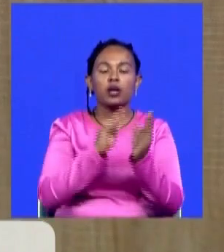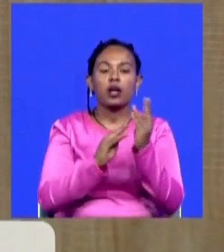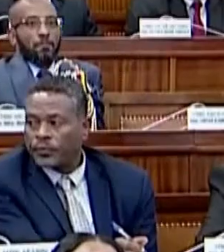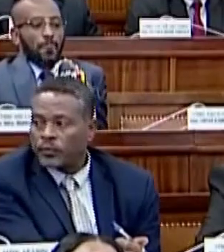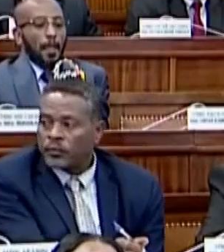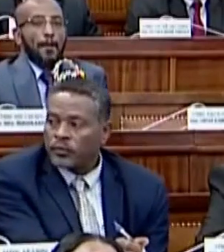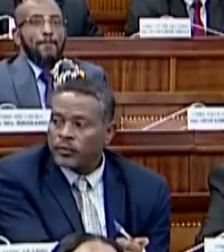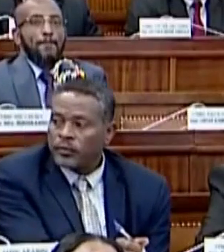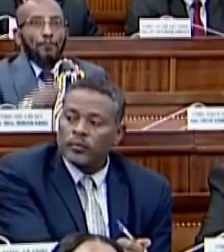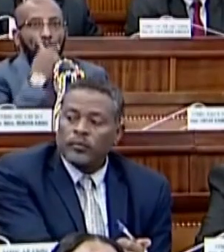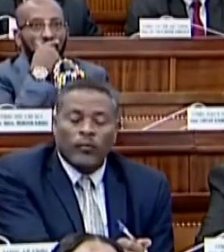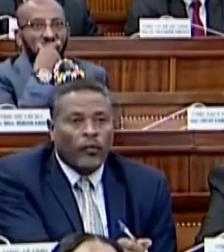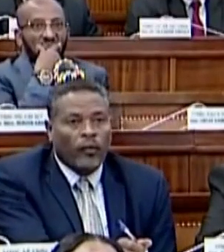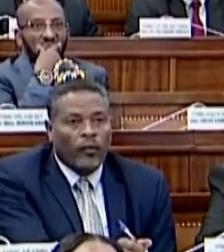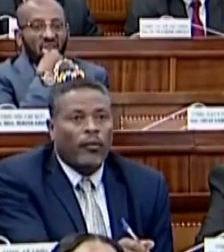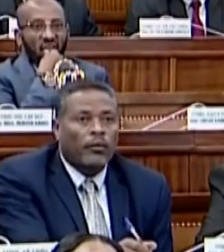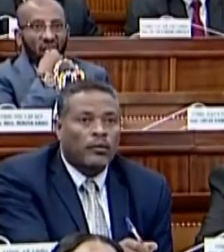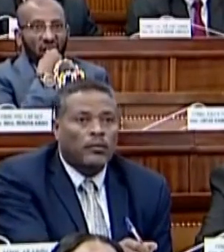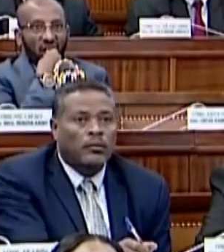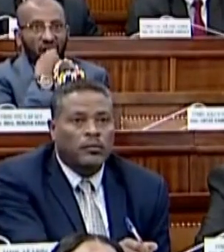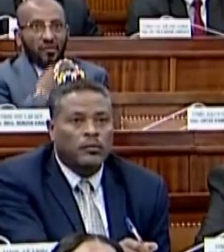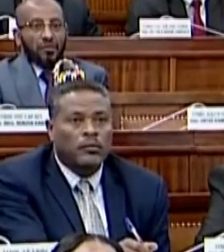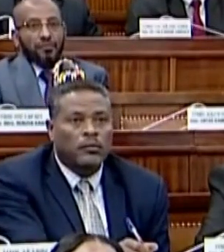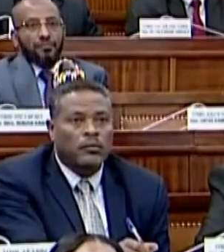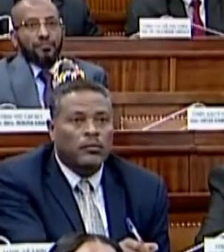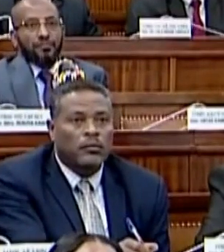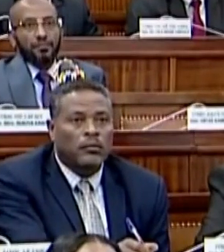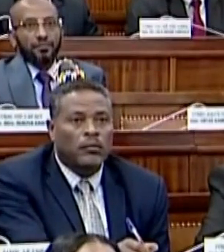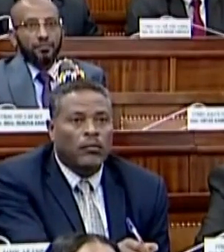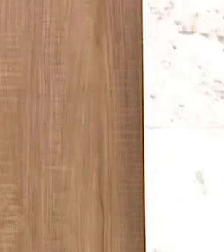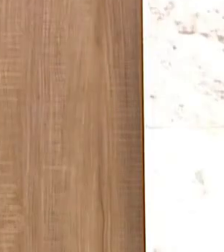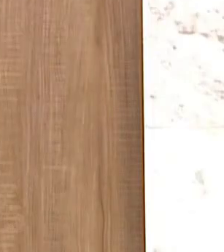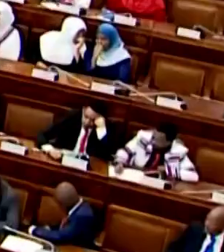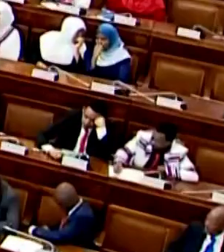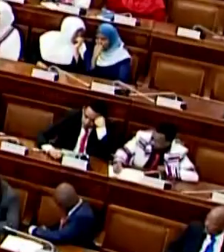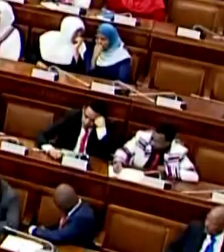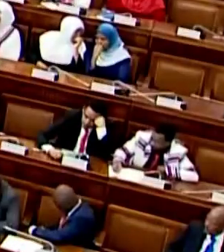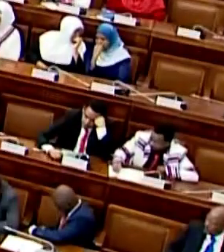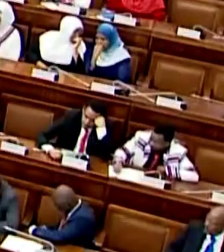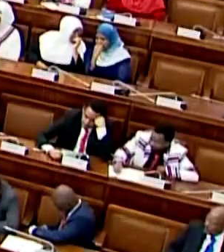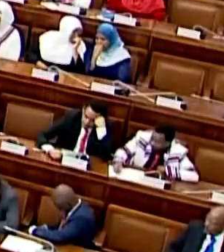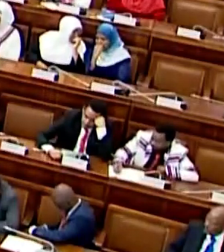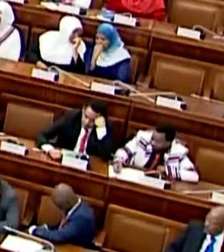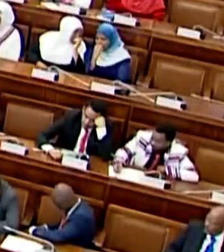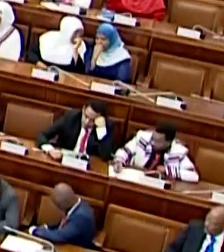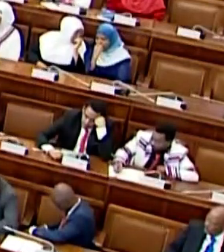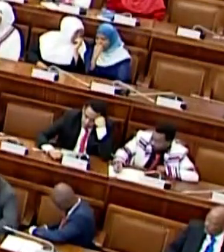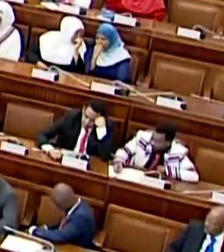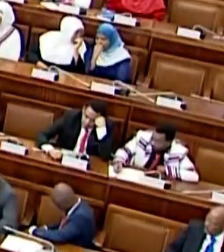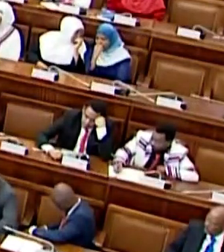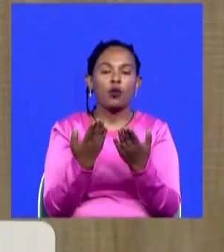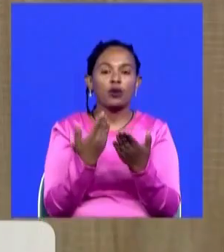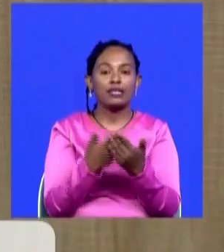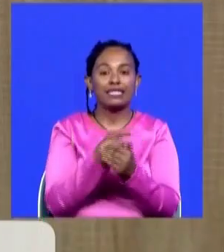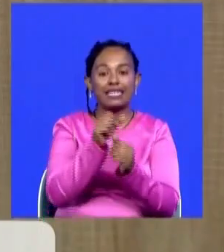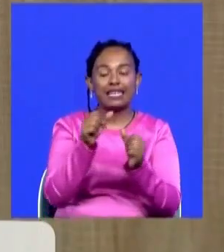ሌላ ሀገር የሚያሸሹ አሉ፣ ችግሮች አሉ። ያም ሆኖ ግን አርሶ አደራችን አብዛኛው ቦታ ከፖኬት ኤሪያስ